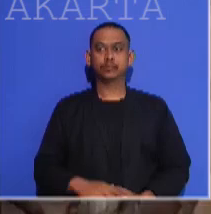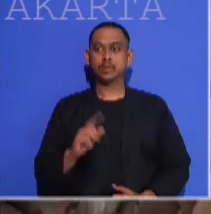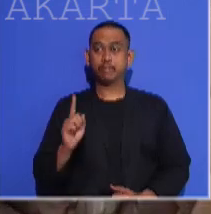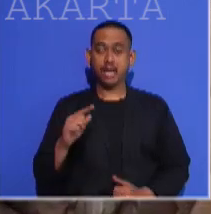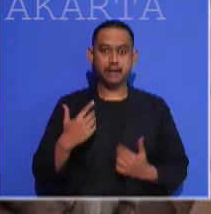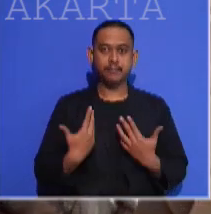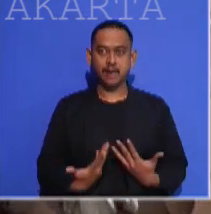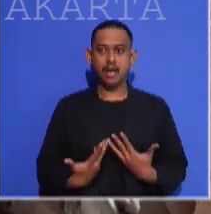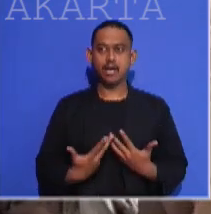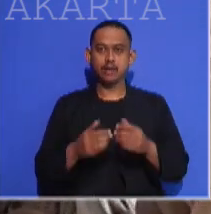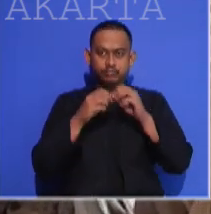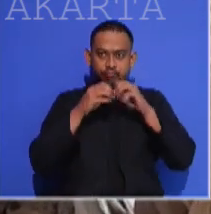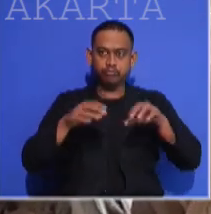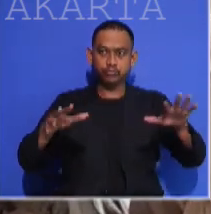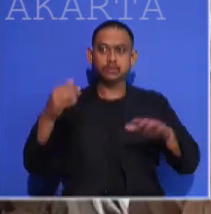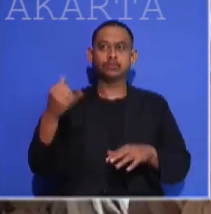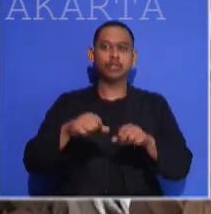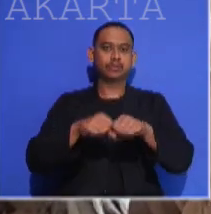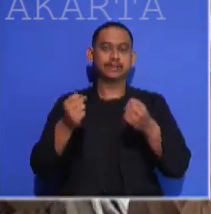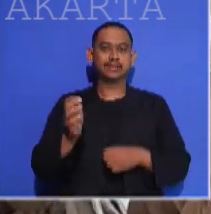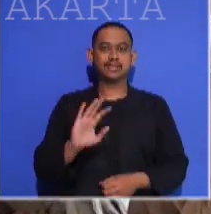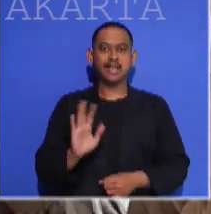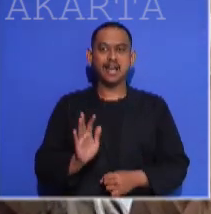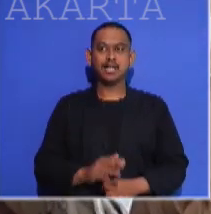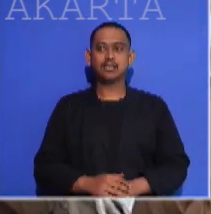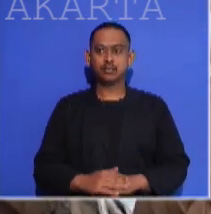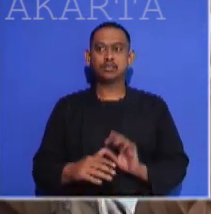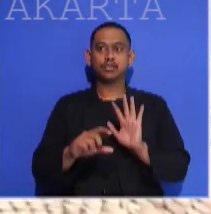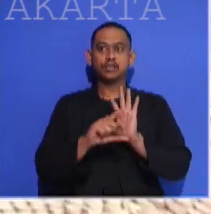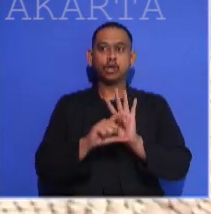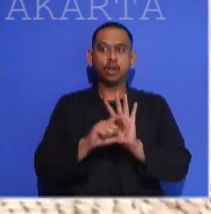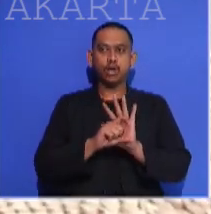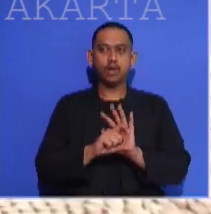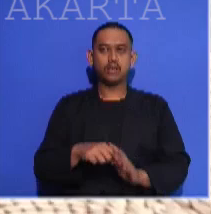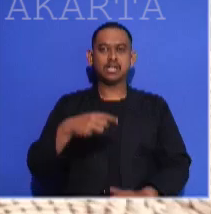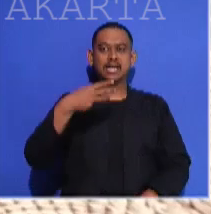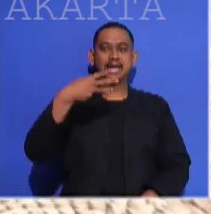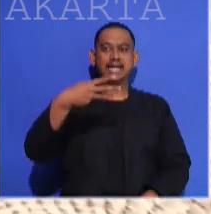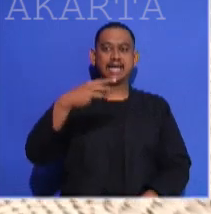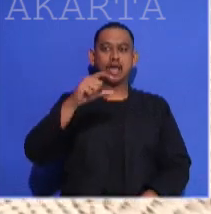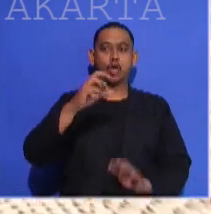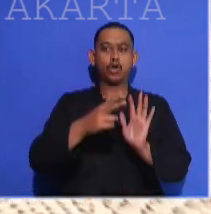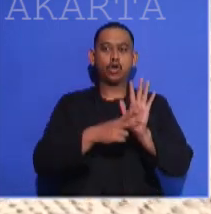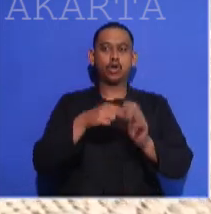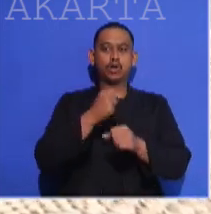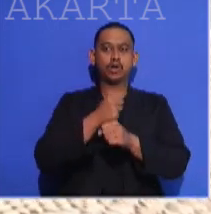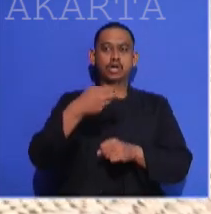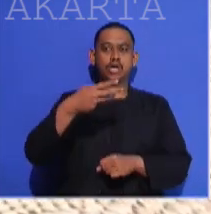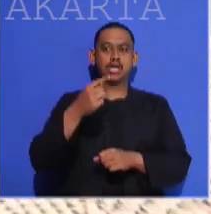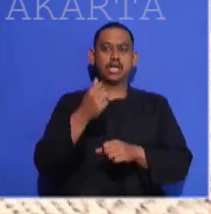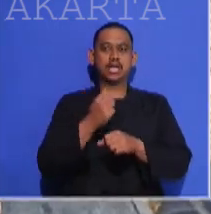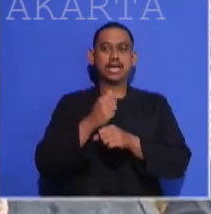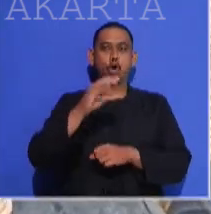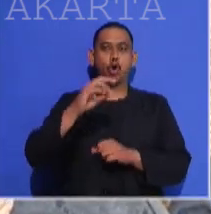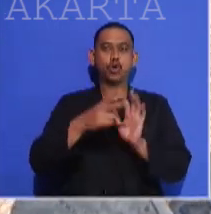nuwuhaken pencemaran lingkungan. Salah setunggalipun inggih menika tanaman enceng gondok. Kados ingkang kawuningan, pilih bahan baken